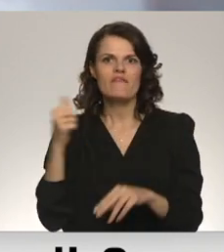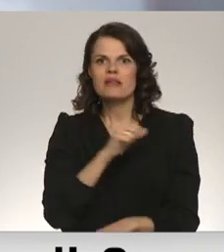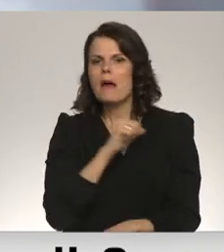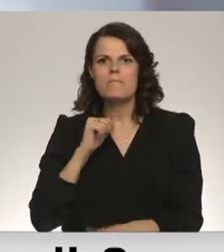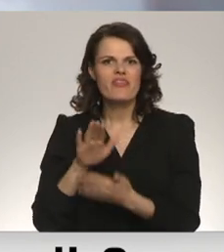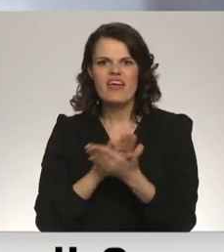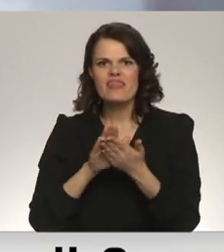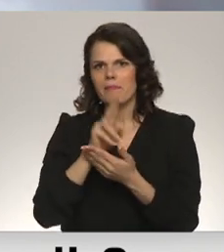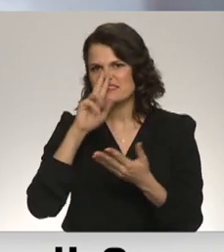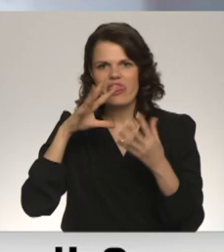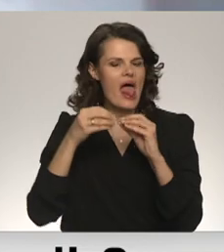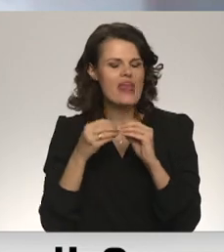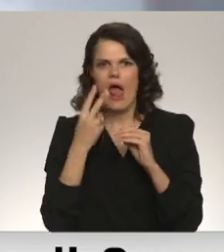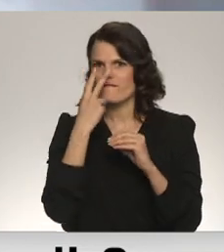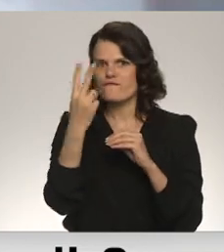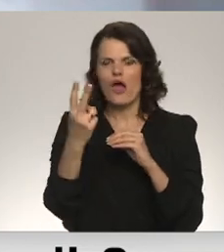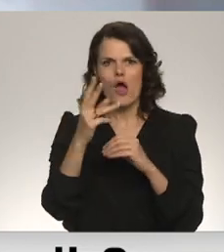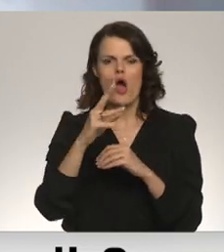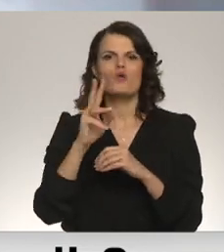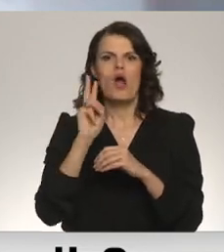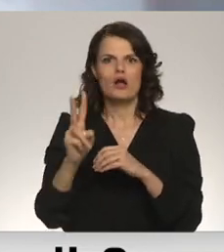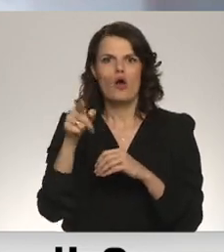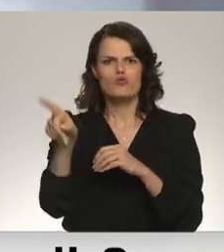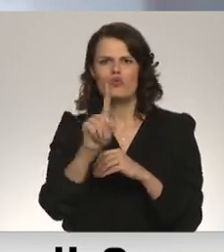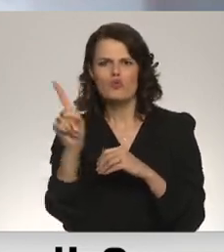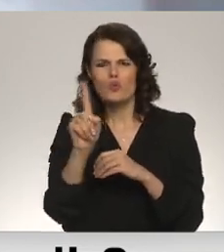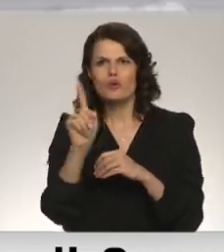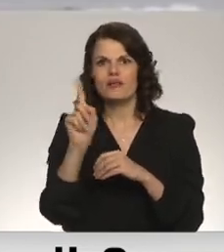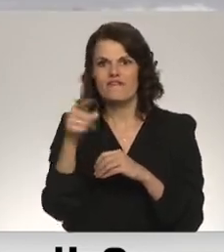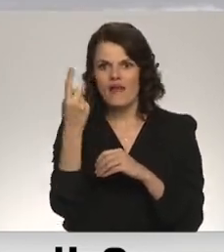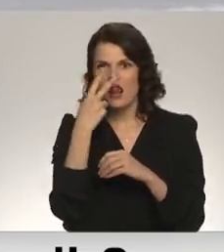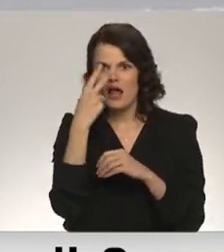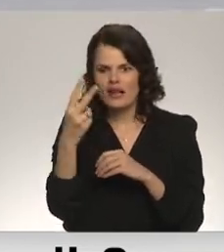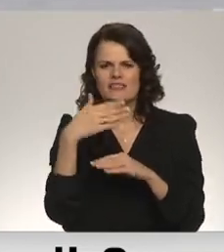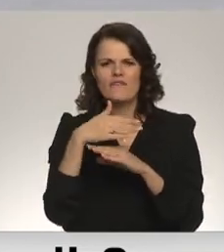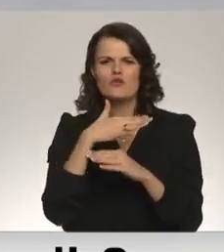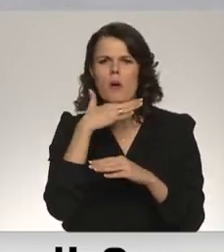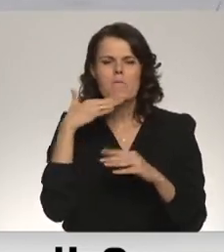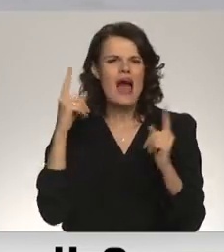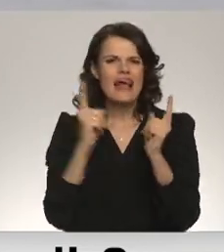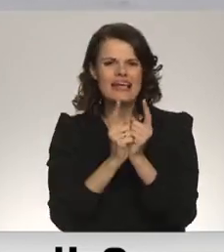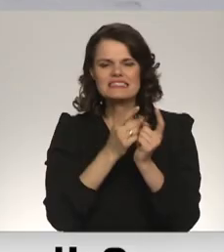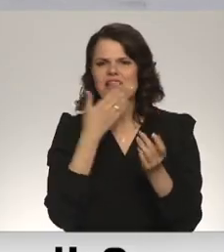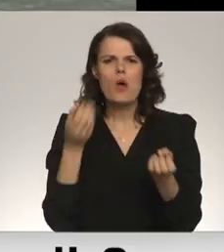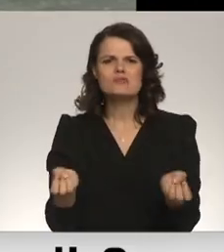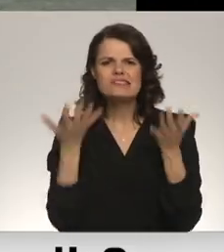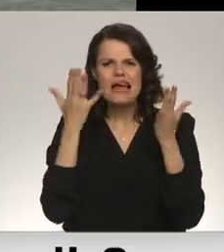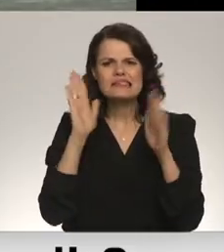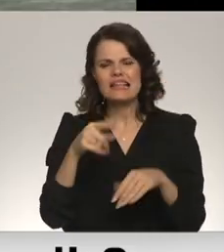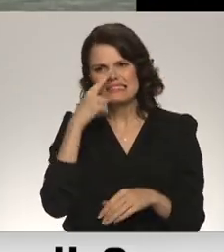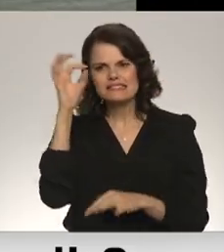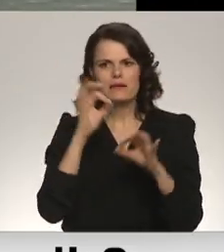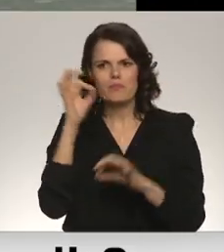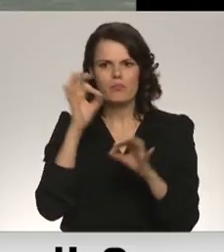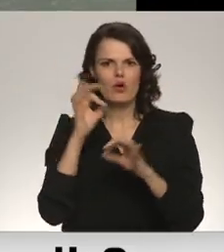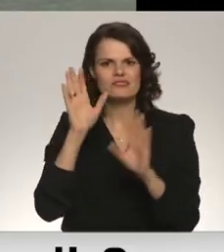nav ievērojusi šo... Ka tur ir vēl kaut kas redzams. Video ir pārāk īs un neskaidrs, lai zinātu